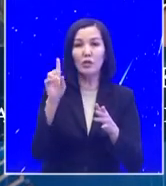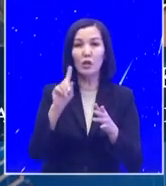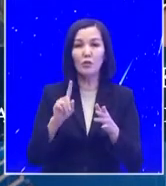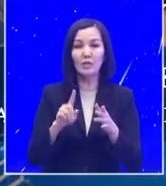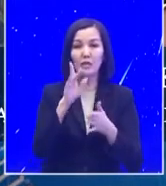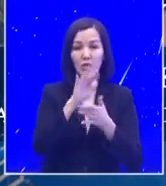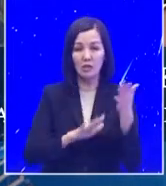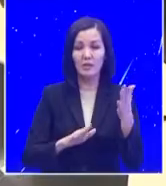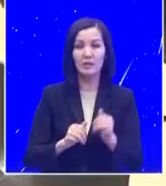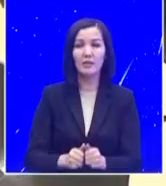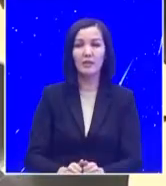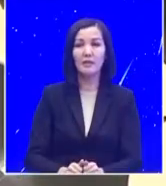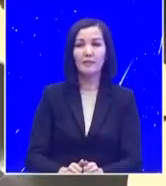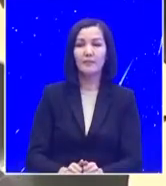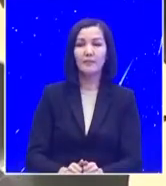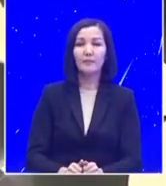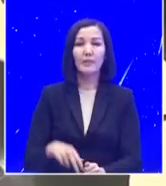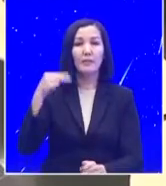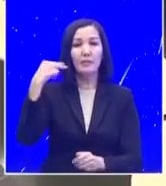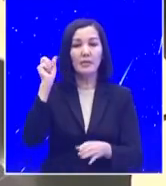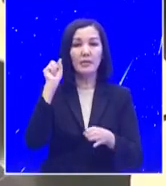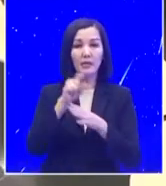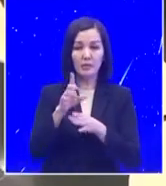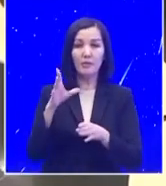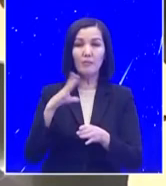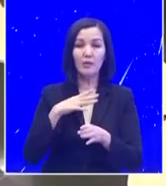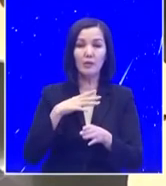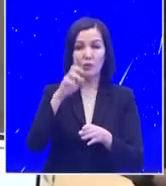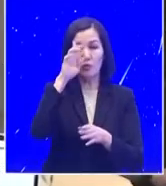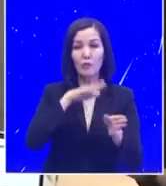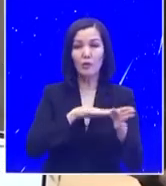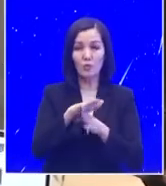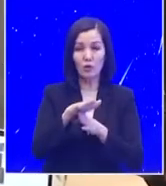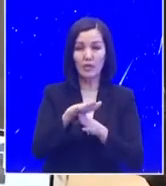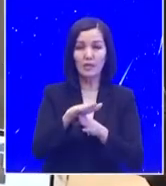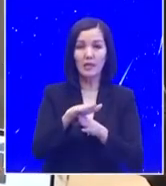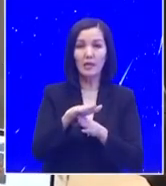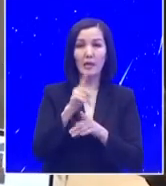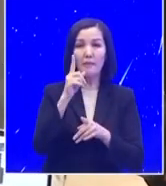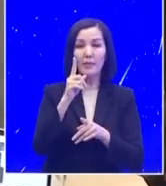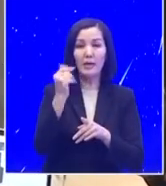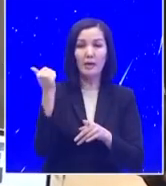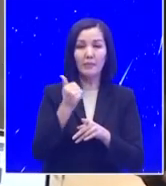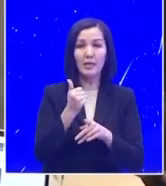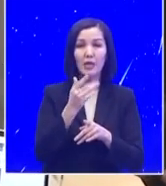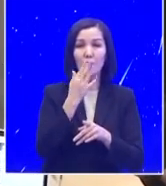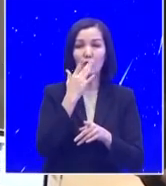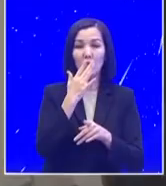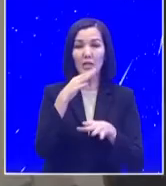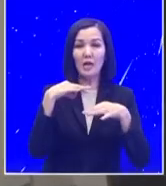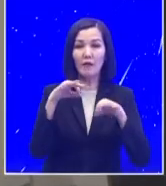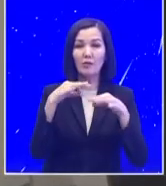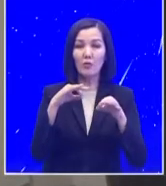дейін жалғасады. Президент пәрмен берді, үкімет орындатты. Небәрі бір апта ішінде шетелдік